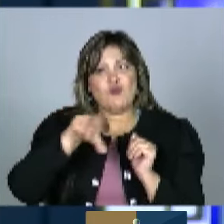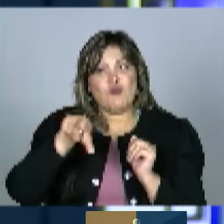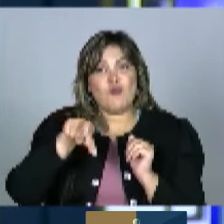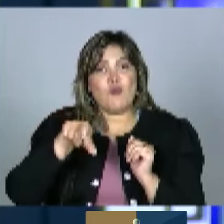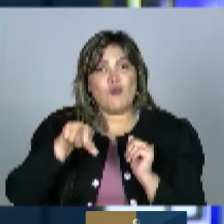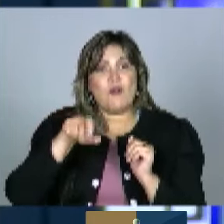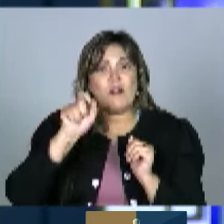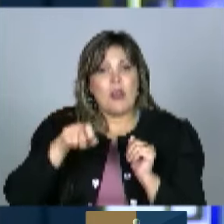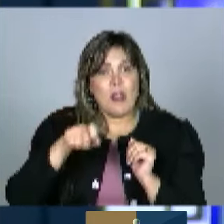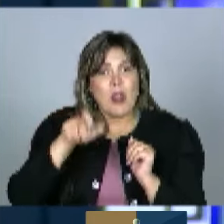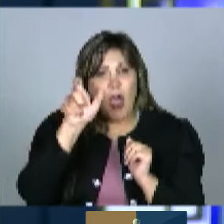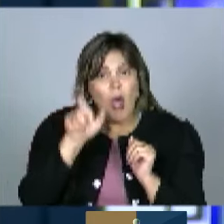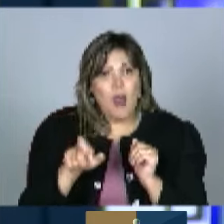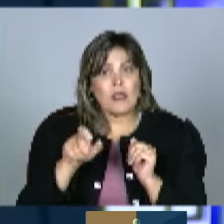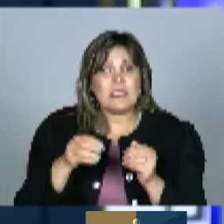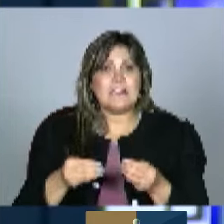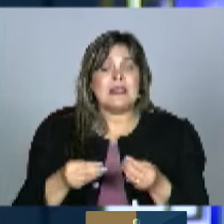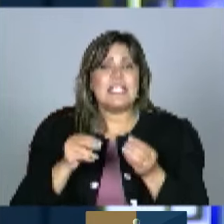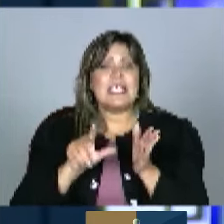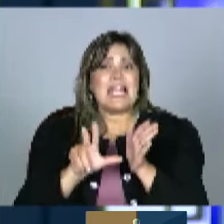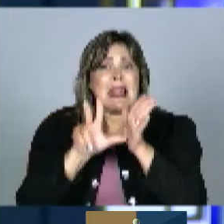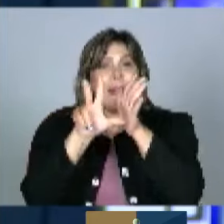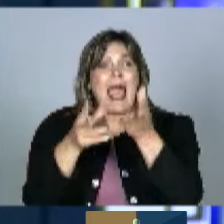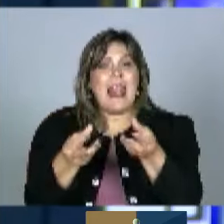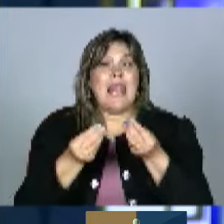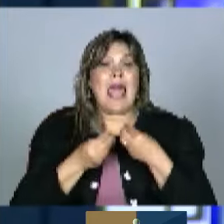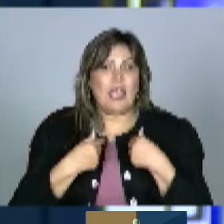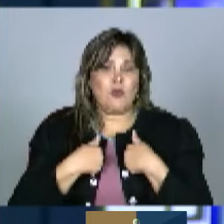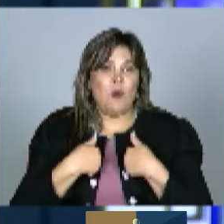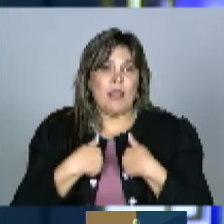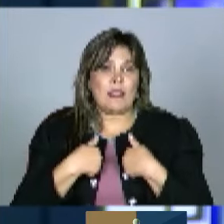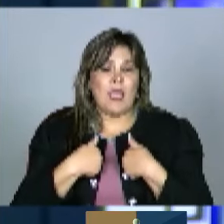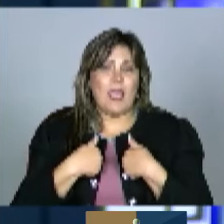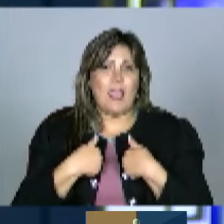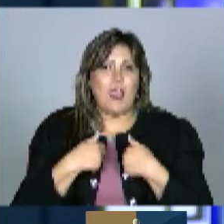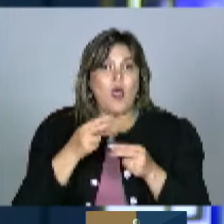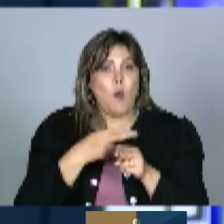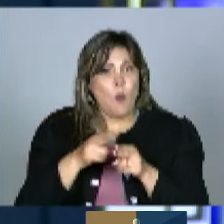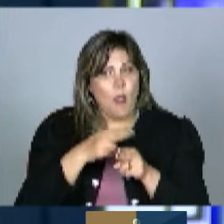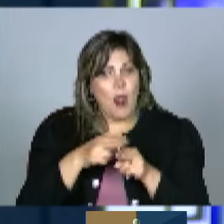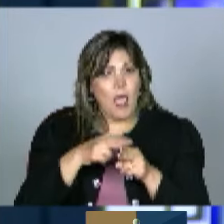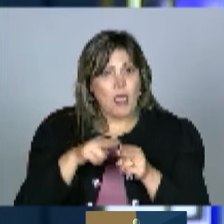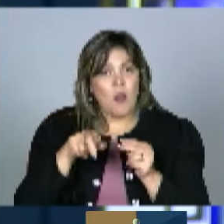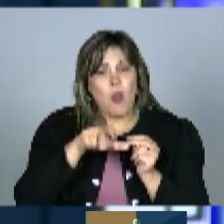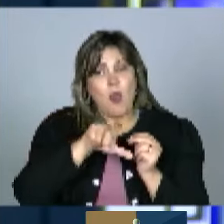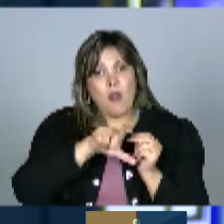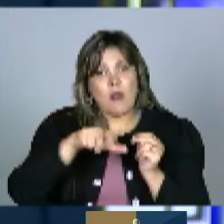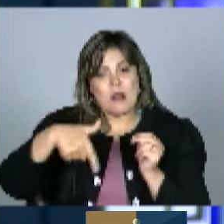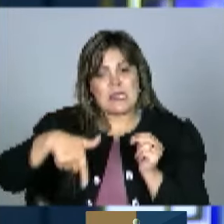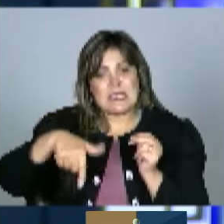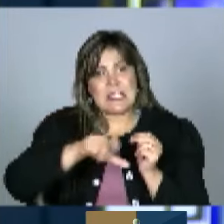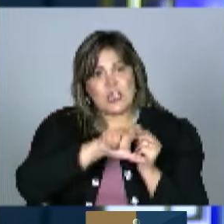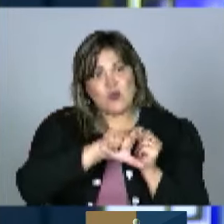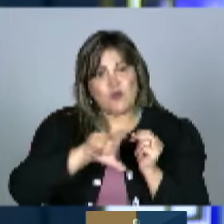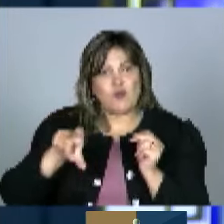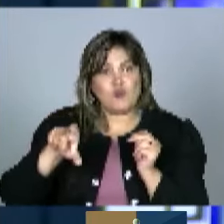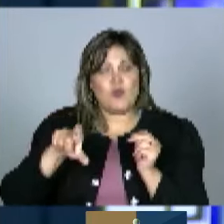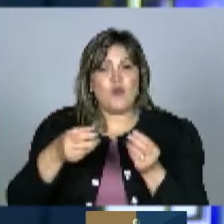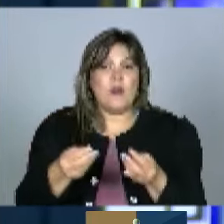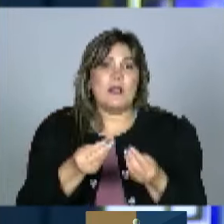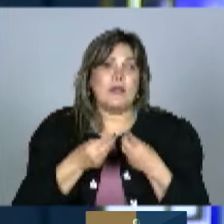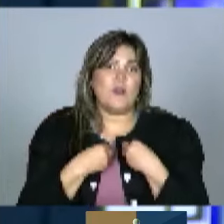القاضي حكم بتسليم المحل ل وتسليم الاجره المتاخره اللي هي فتره الست شهور دي برده ضربها المبلغ كله اللي كان مكتوب